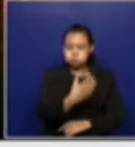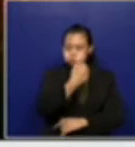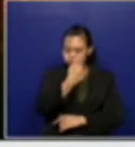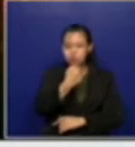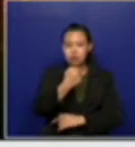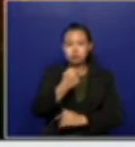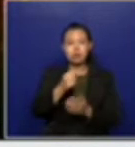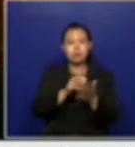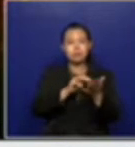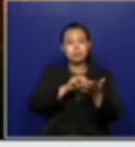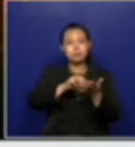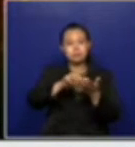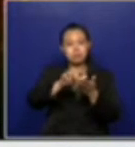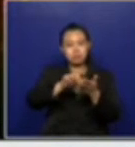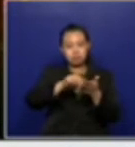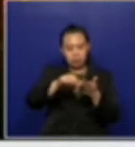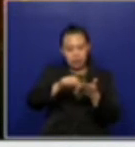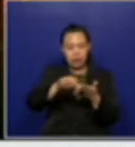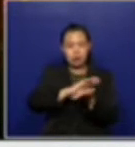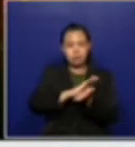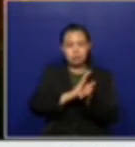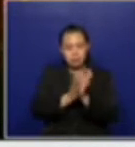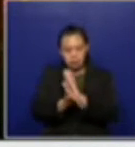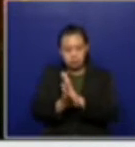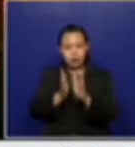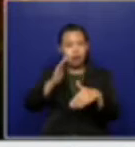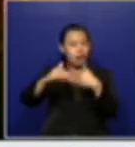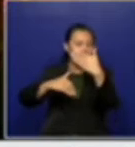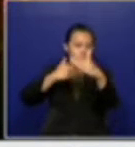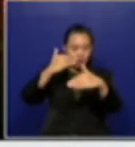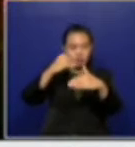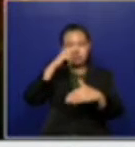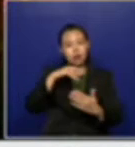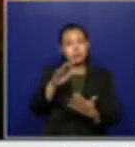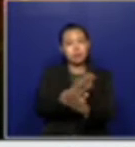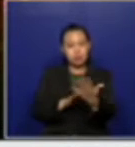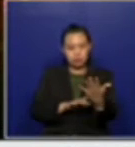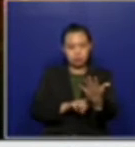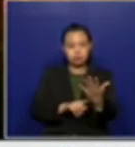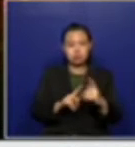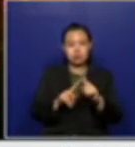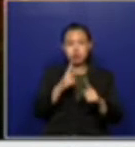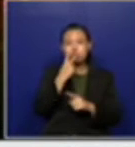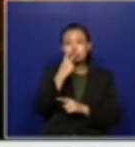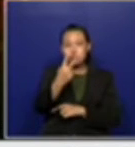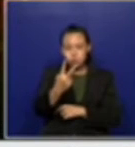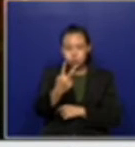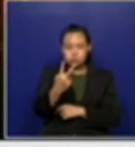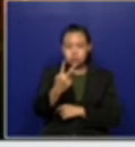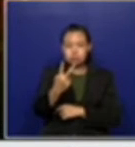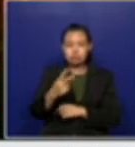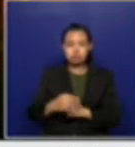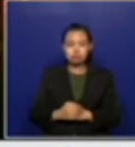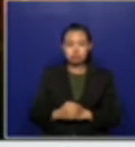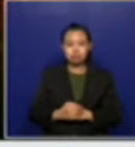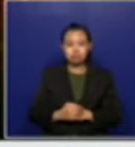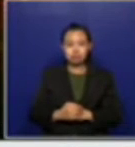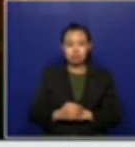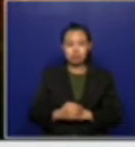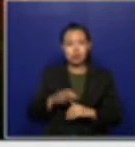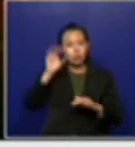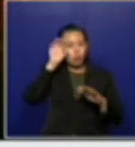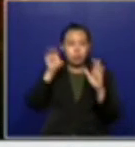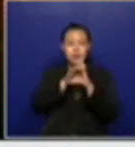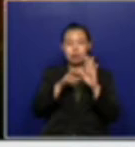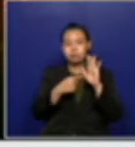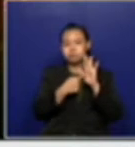ประเทศนั้นไปสู่ทิศทางที่ดีขึ้นแต่ท่านประธานดูชาร์ตที่อยู่บนหน้าจอนะจะเห็นว่า